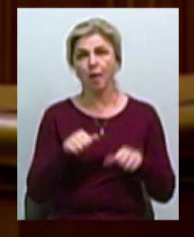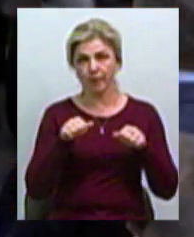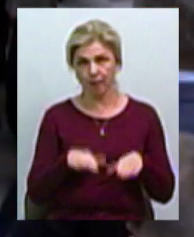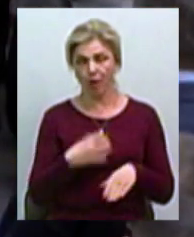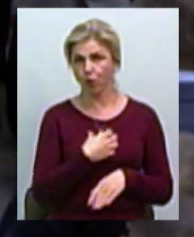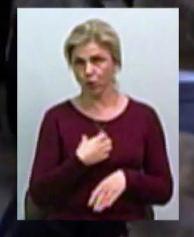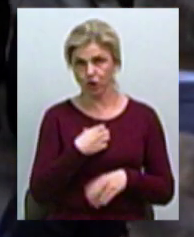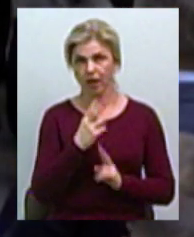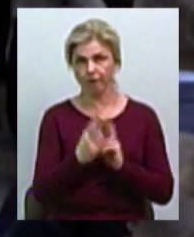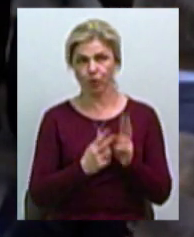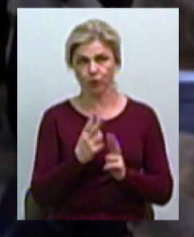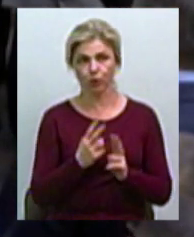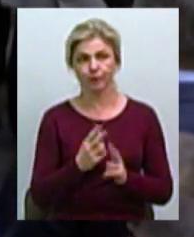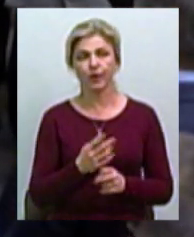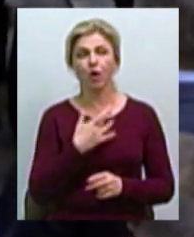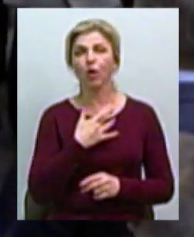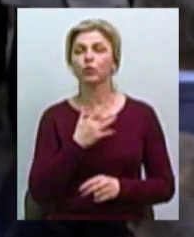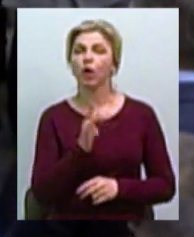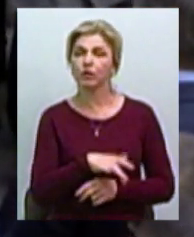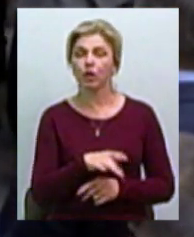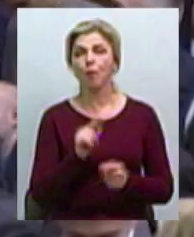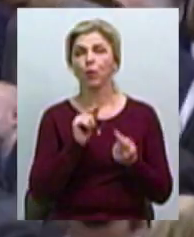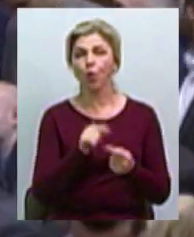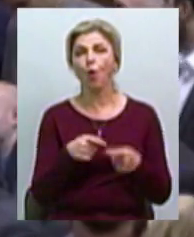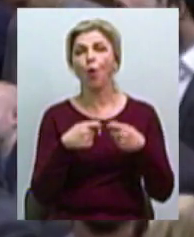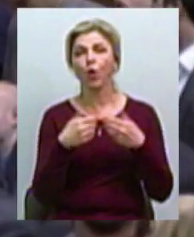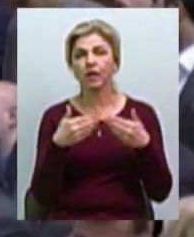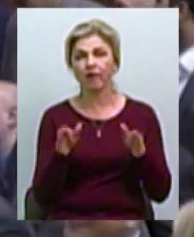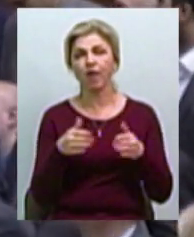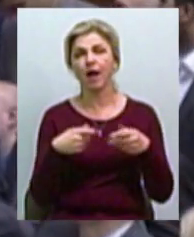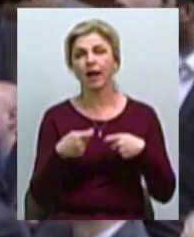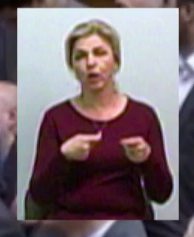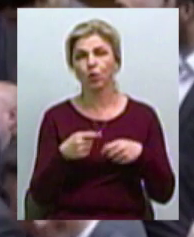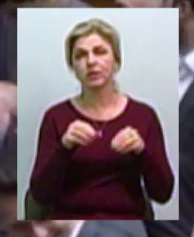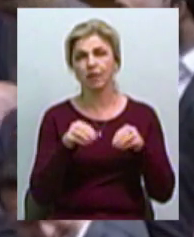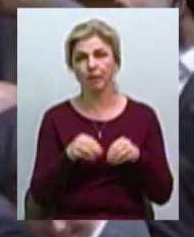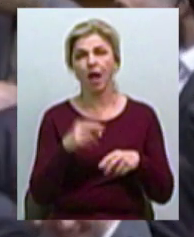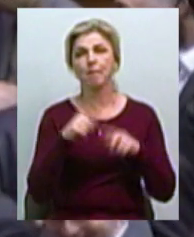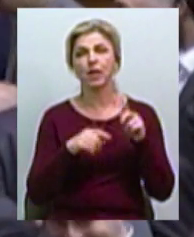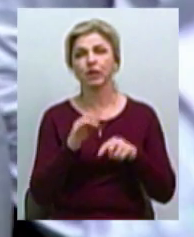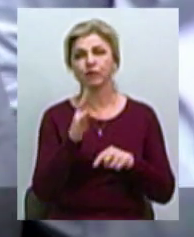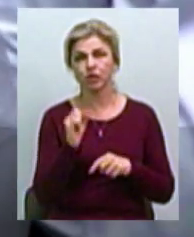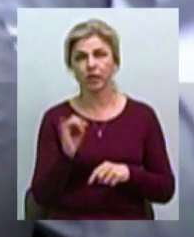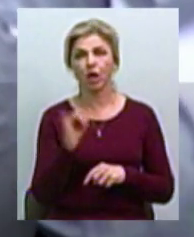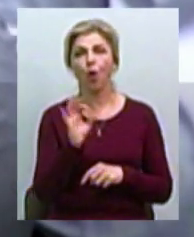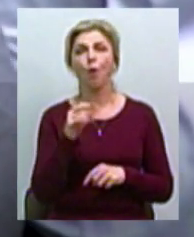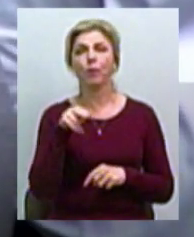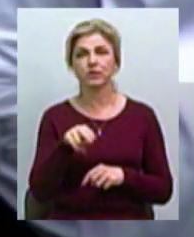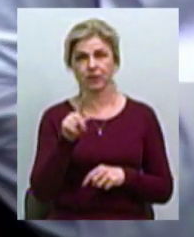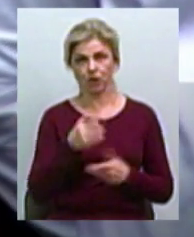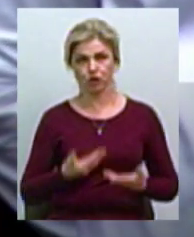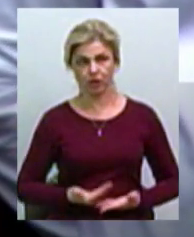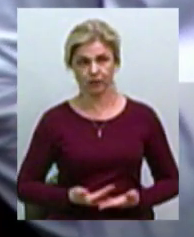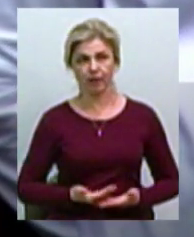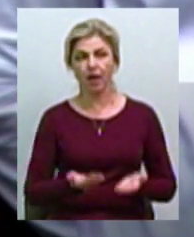реформу? Категорично проти того, аби відкривати ринок землі «Батьківщина» та «Опозиційна платформа за життя». Дорогі друзі, ну візьміть